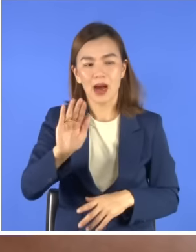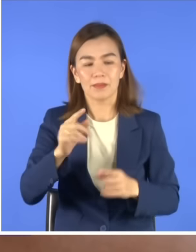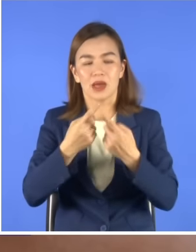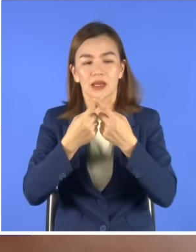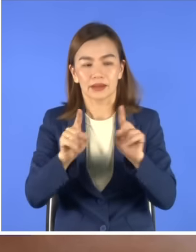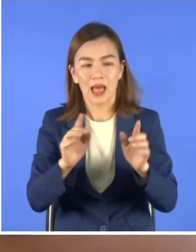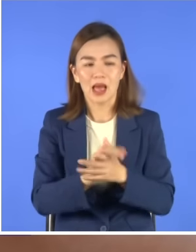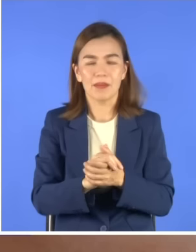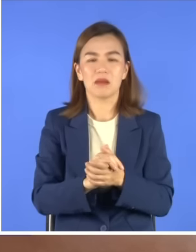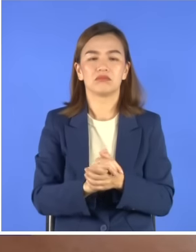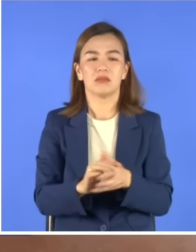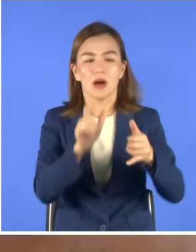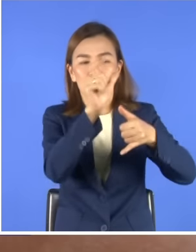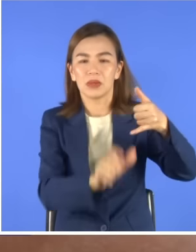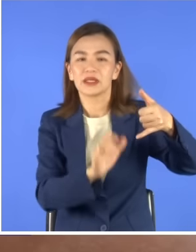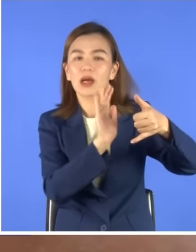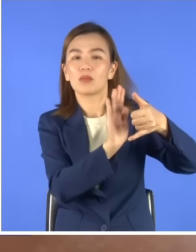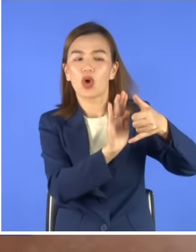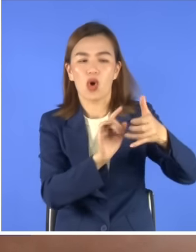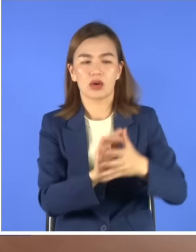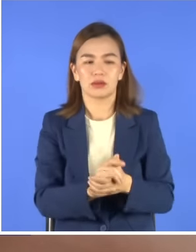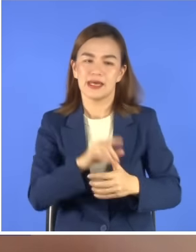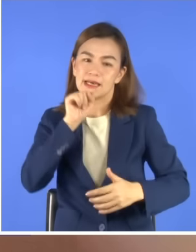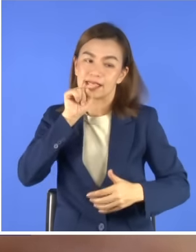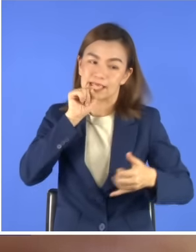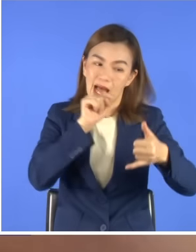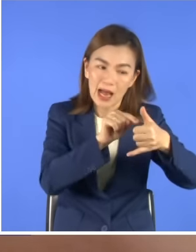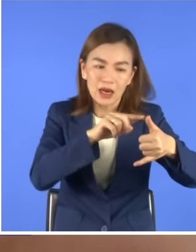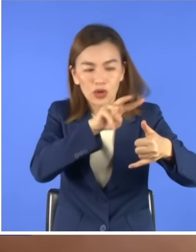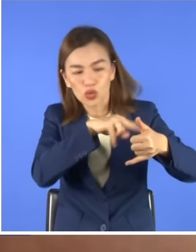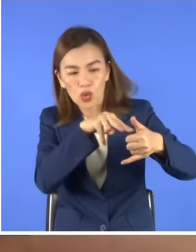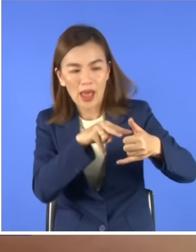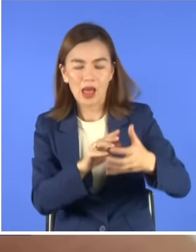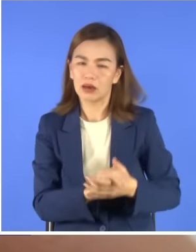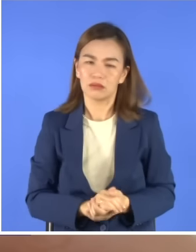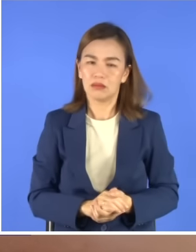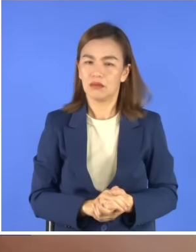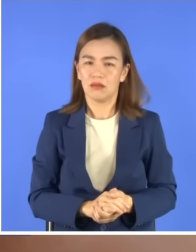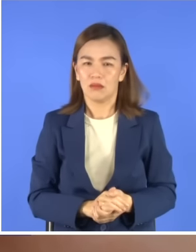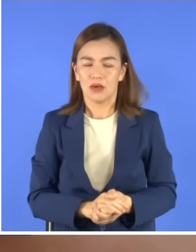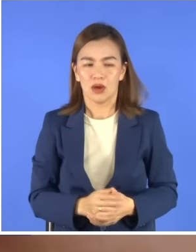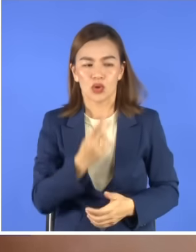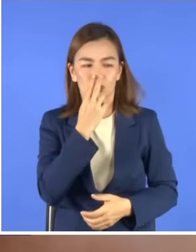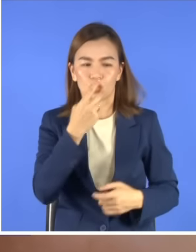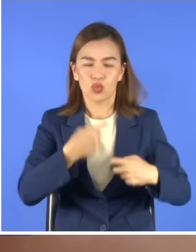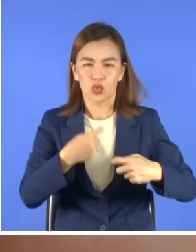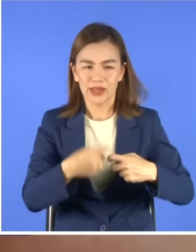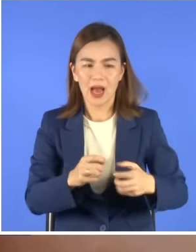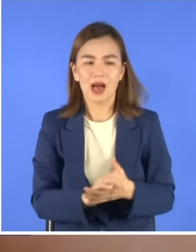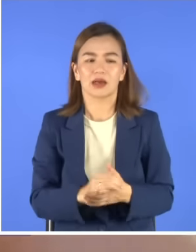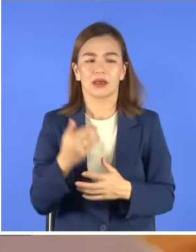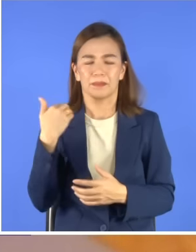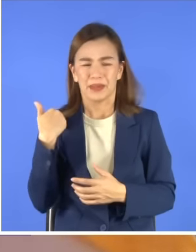เนี่ยบางทีบางครั้งเราไม่สามารถที่จะไปดูได ้ ว่าเขาทำหรือไม่ทำอะไรเนี่ยมันก็มีข้อประกาศข้ออะไรอะไรก็เ